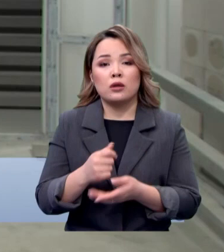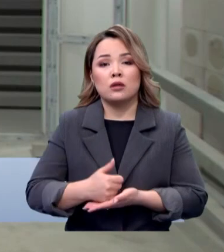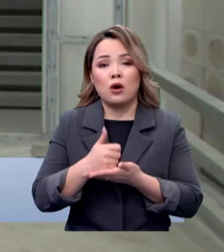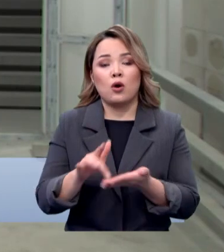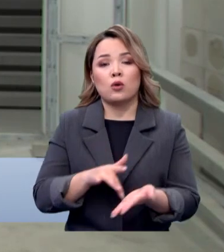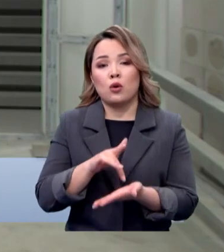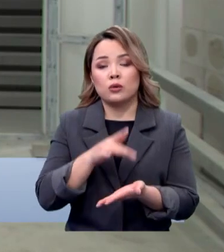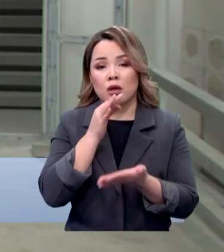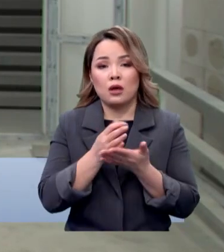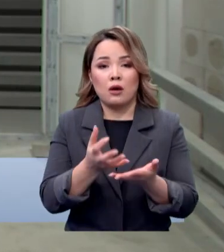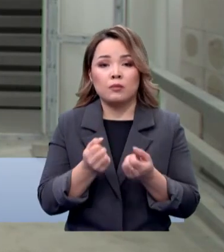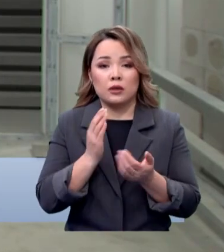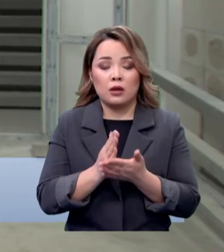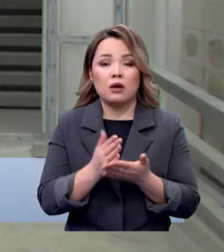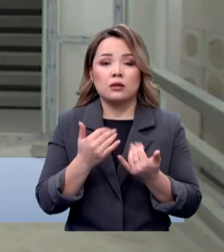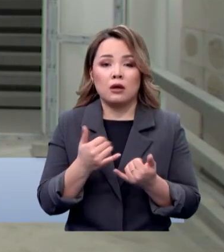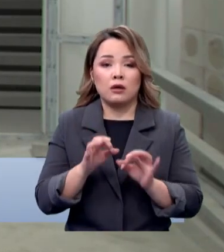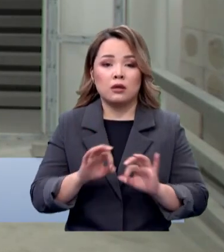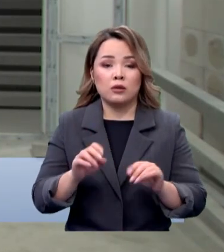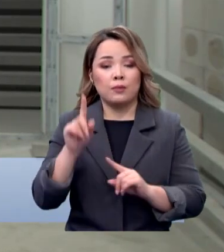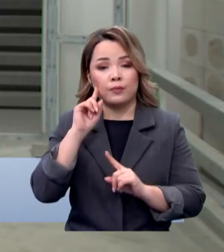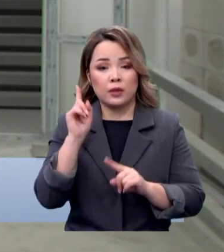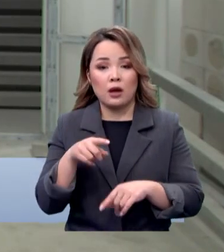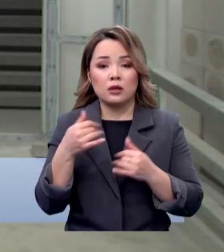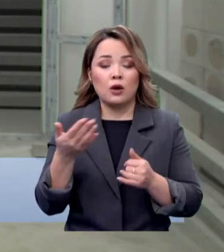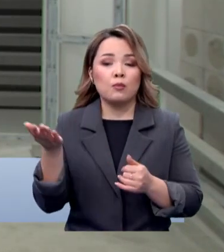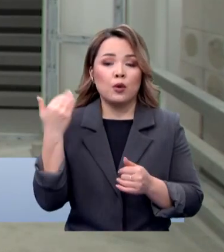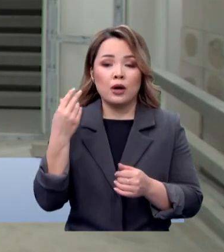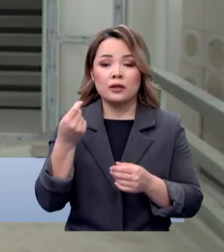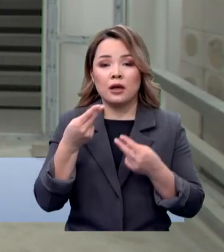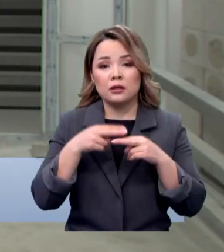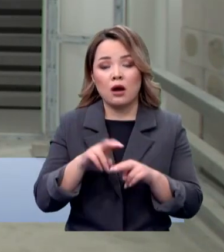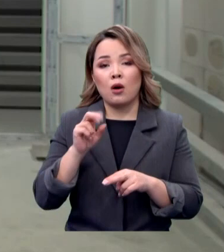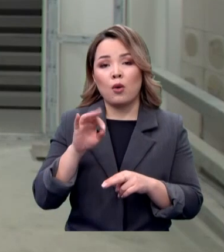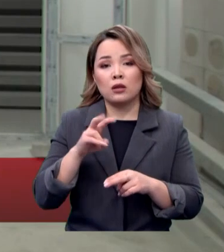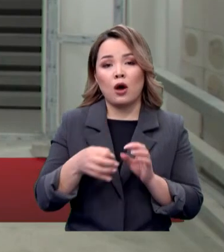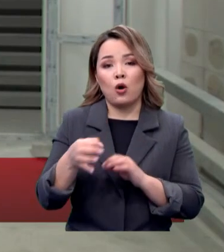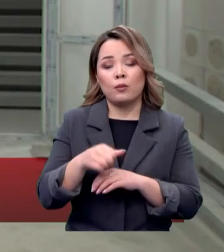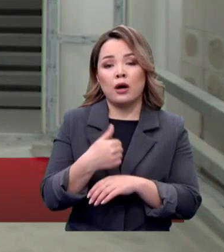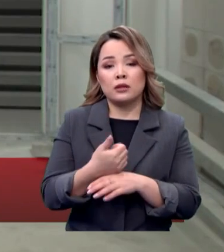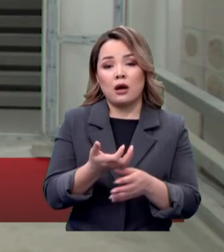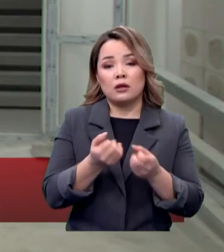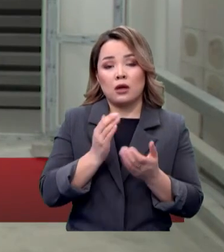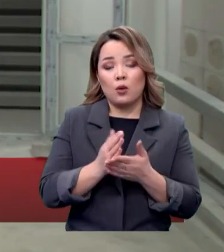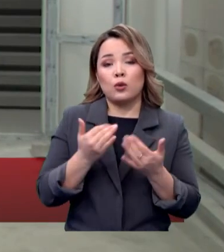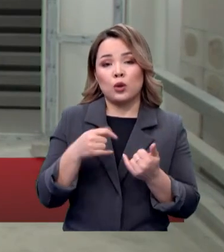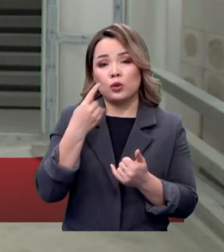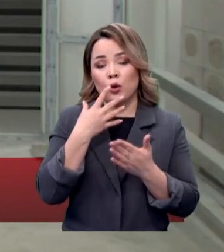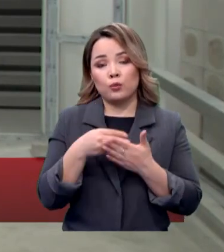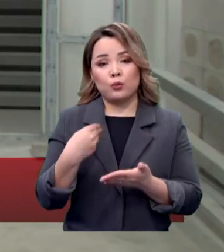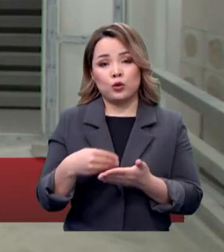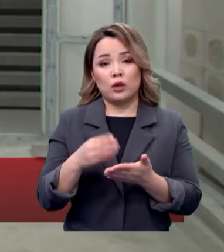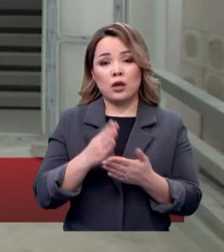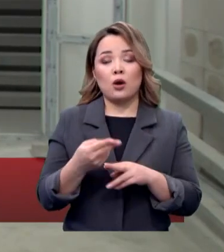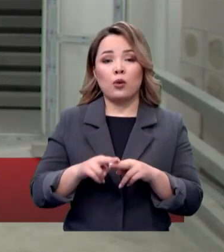города. Былтыр жазда Қосшы қала статусын алғанын білеміз. Бұрын барлық қаржыны Ақмола облысының әкімдігінен алса, енді өз бюджеті бар.